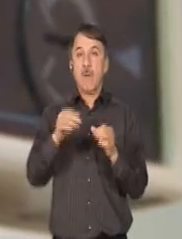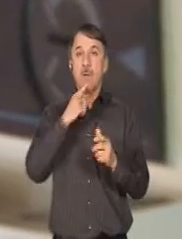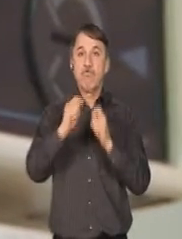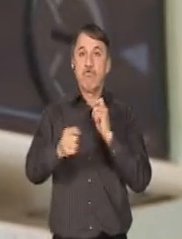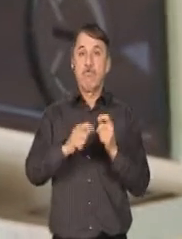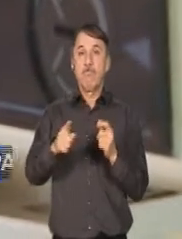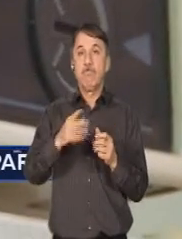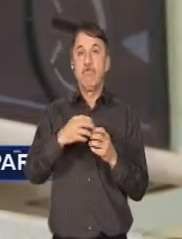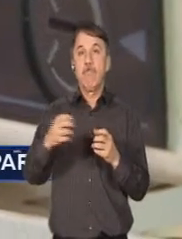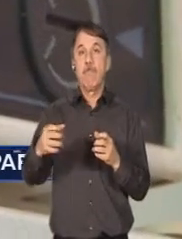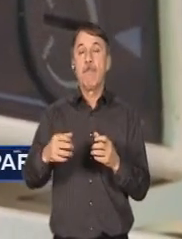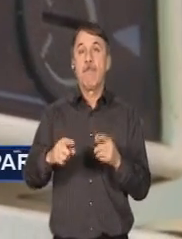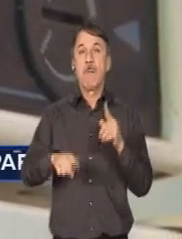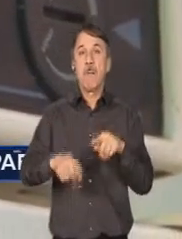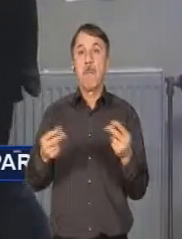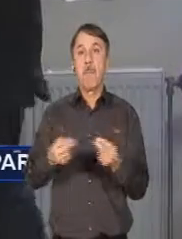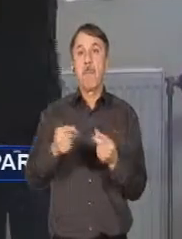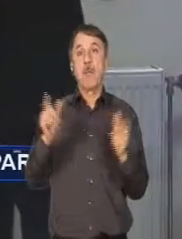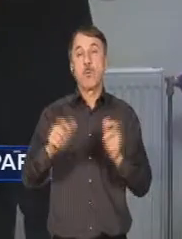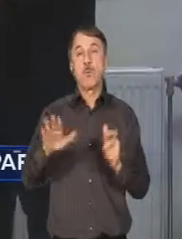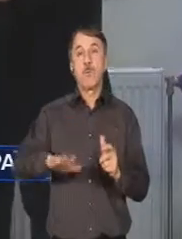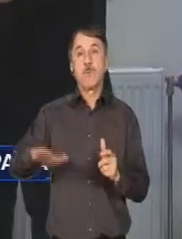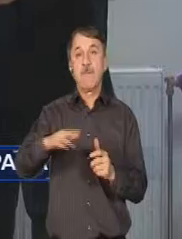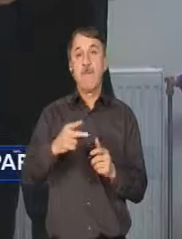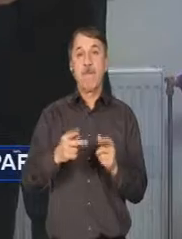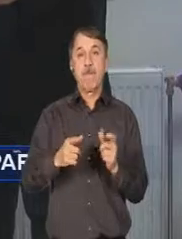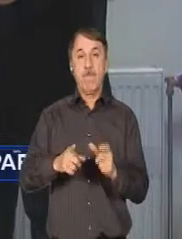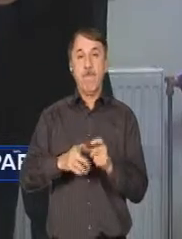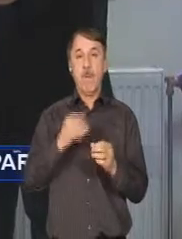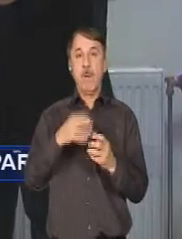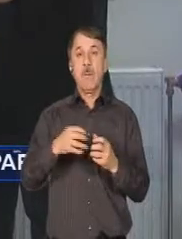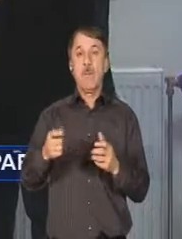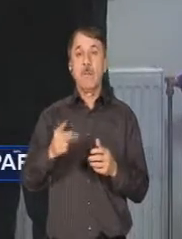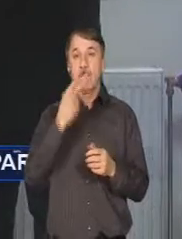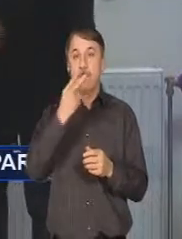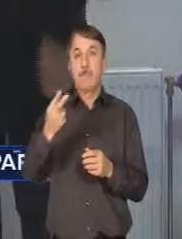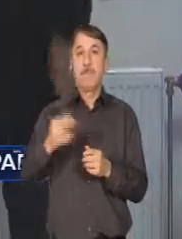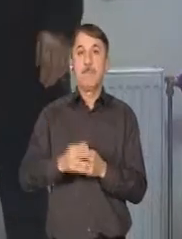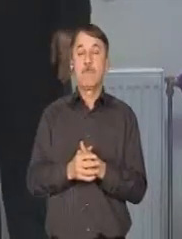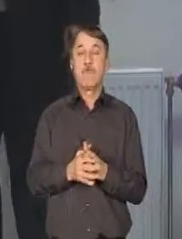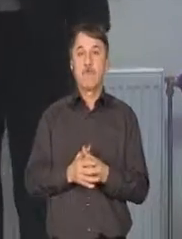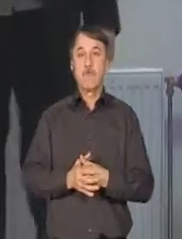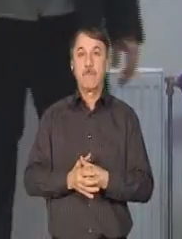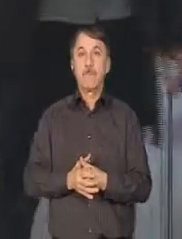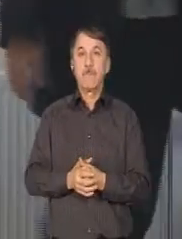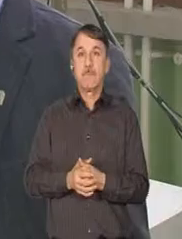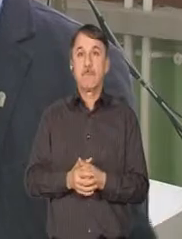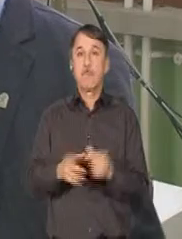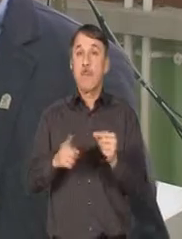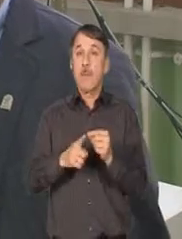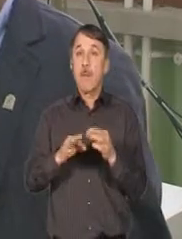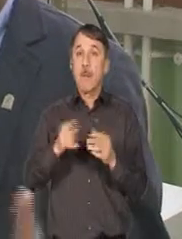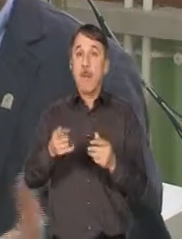i mikrotalasna pećnica, zanimalo nas je koliko je štetna ili nije hrana koja se priprema u ovoj pećnici.